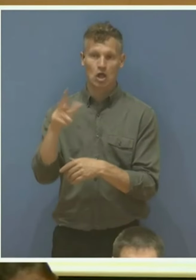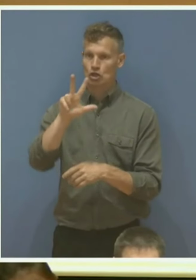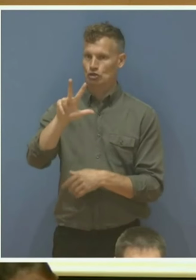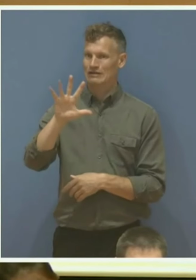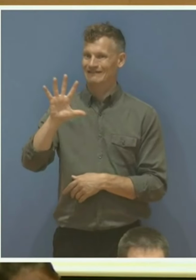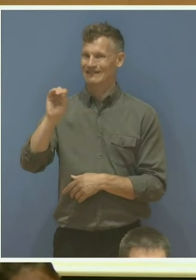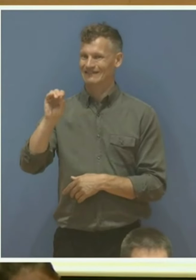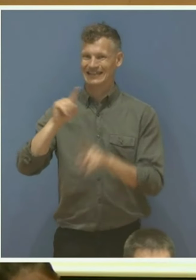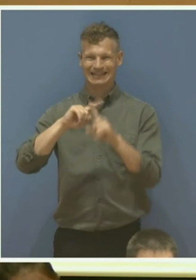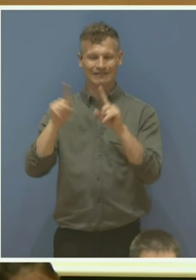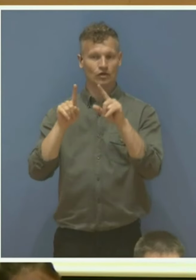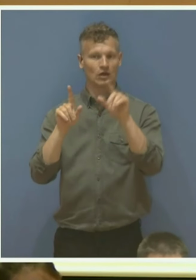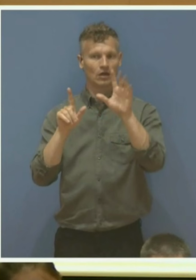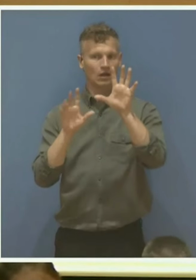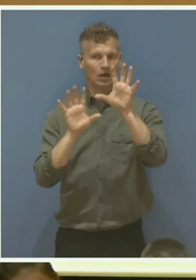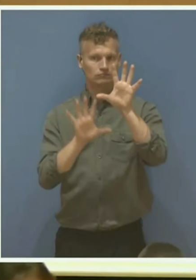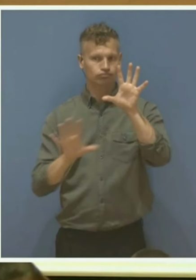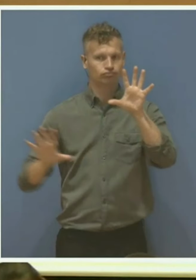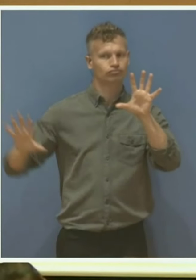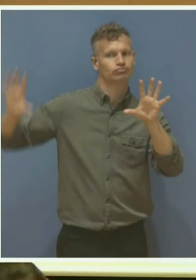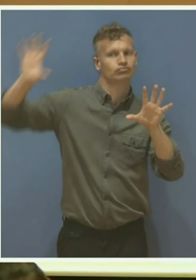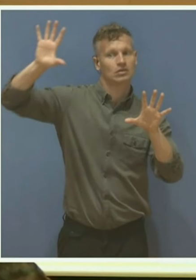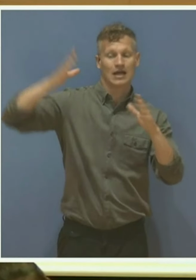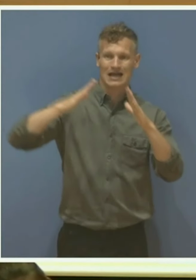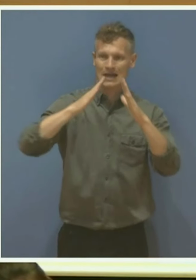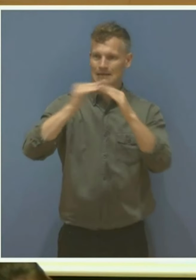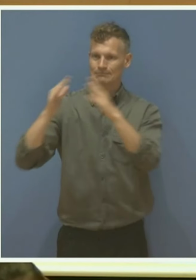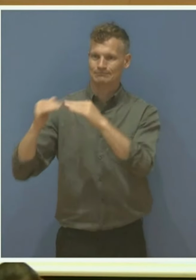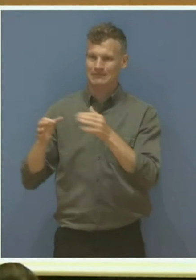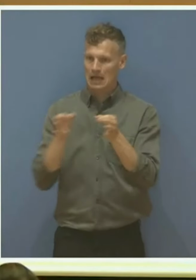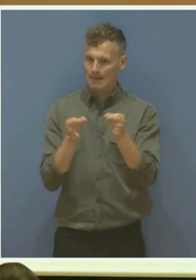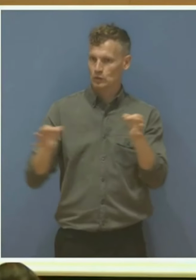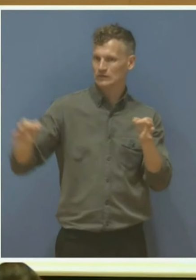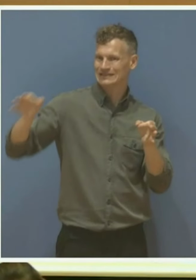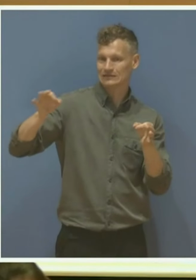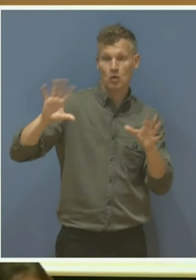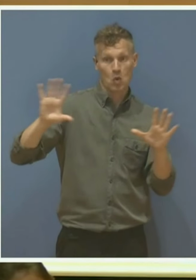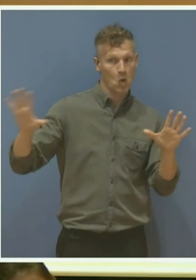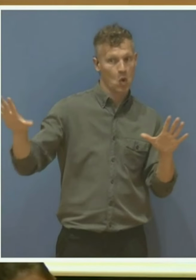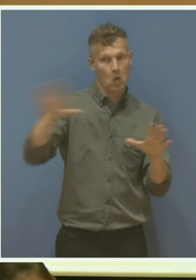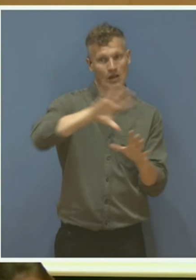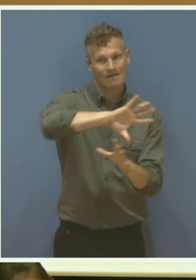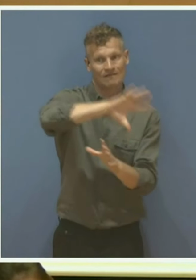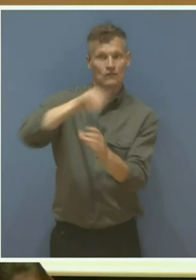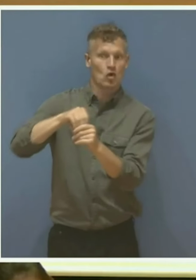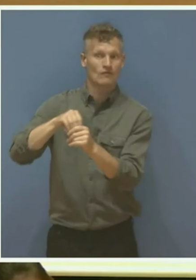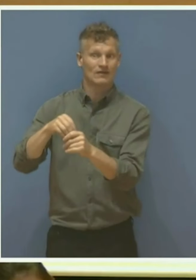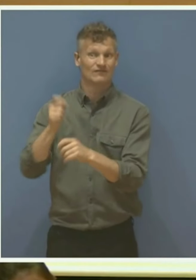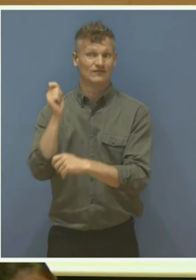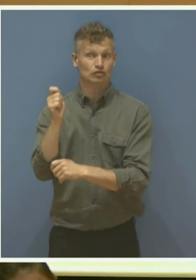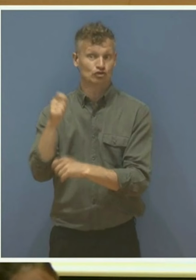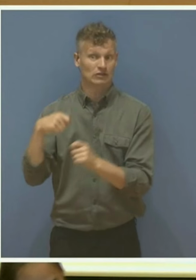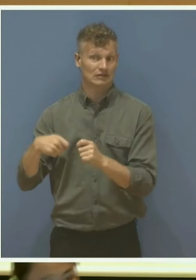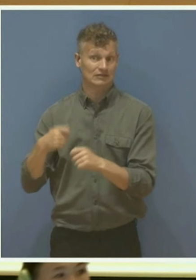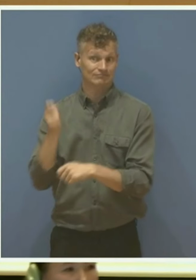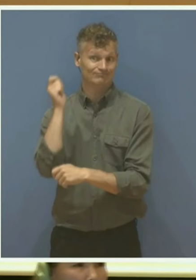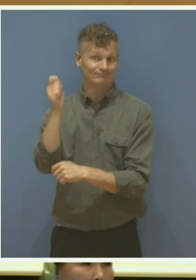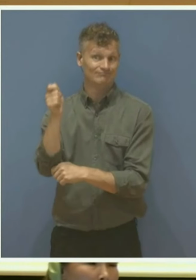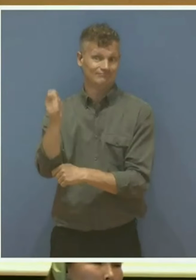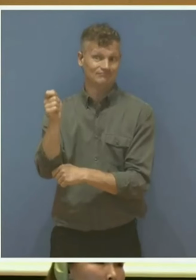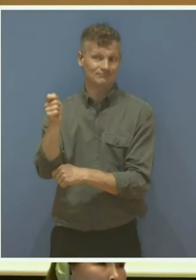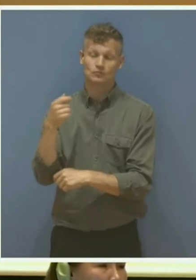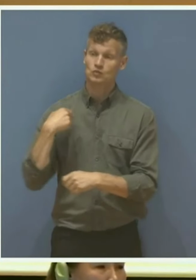деятельности которых – рыболовство. При этом вся территория региона юридически признана землями традиционного проживания и хозяйственной деятельности коренных